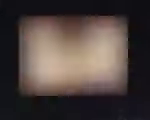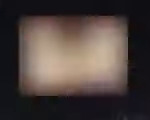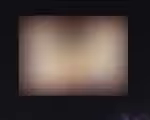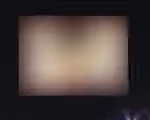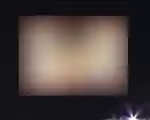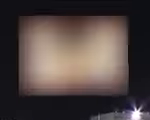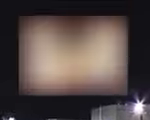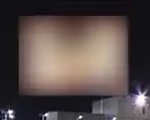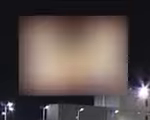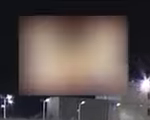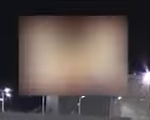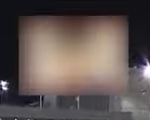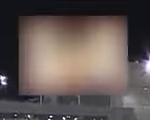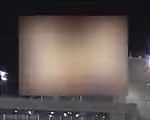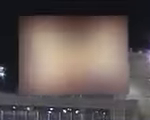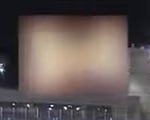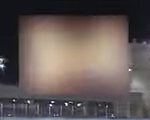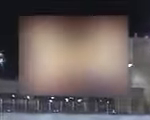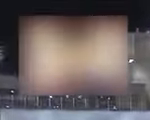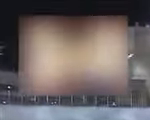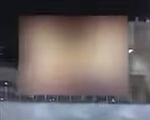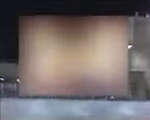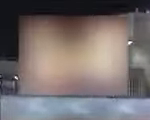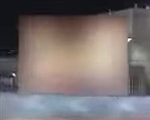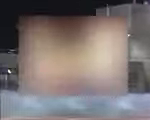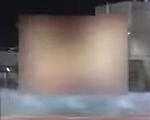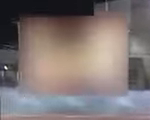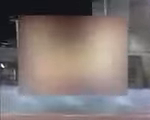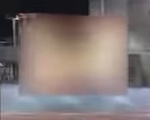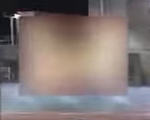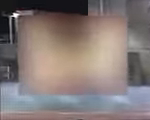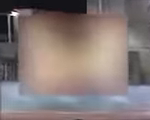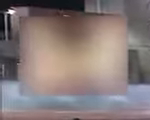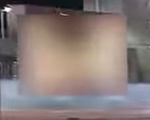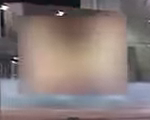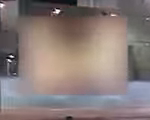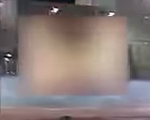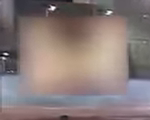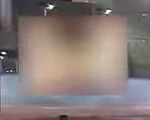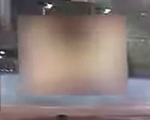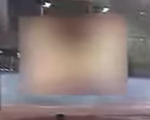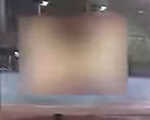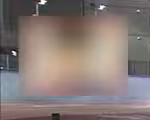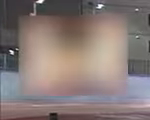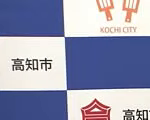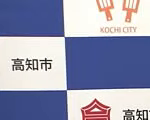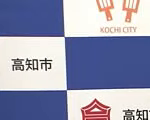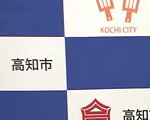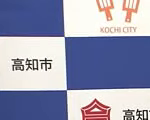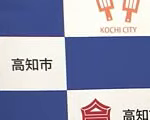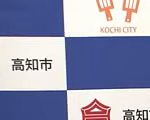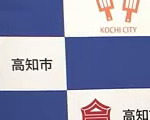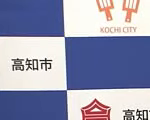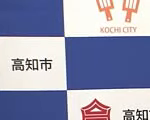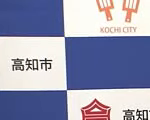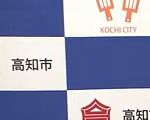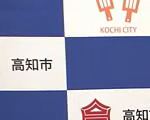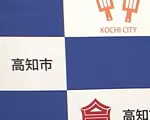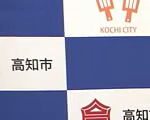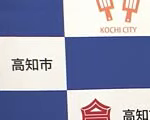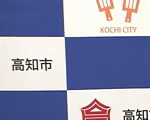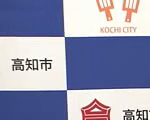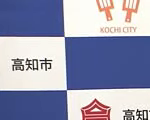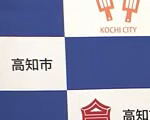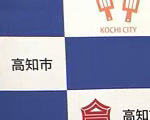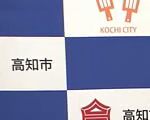間、高知市大原町の龍馬スタジアムで開催する方向で検討を進めています。出場